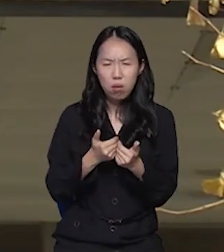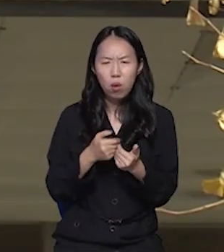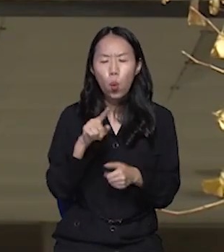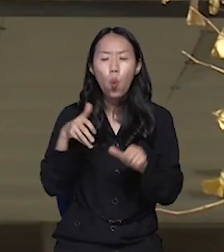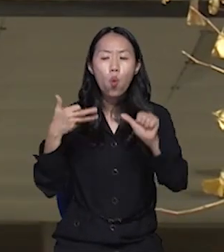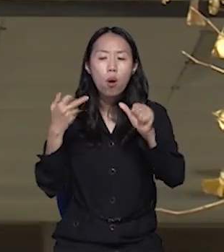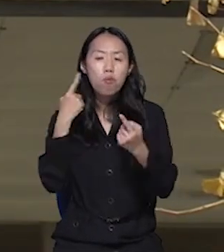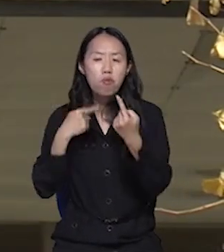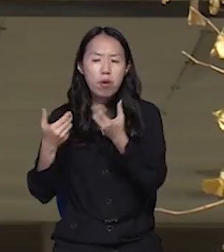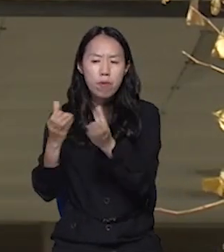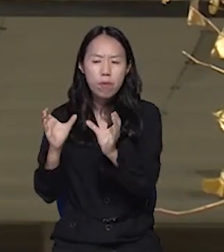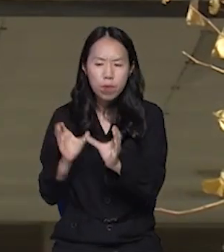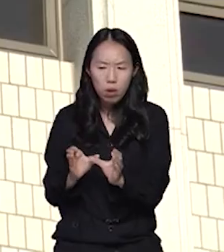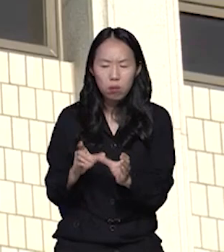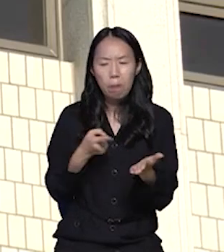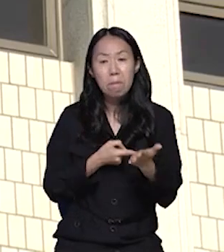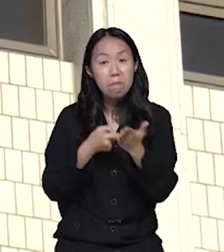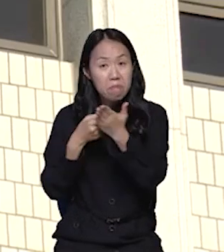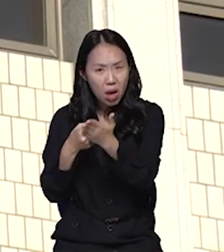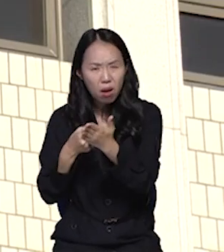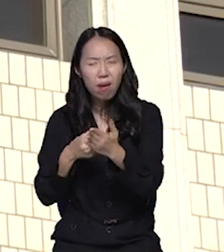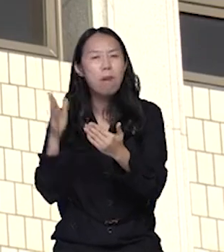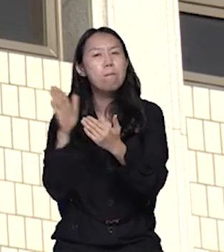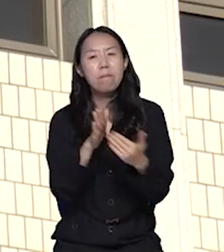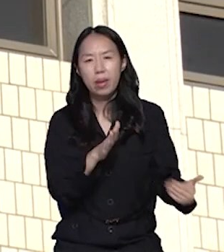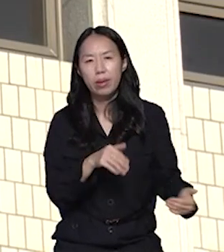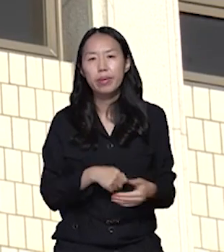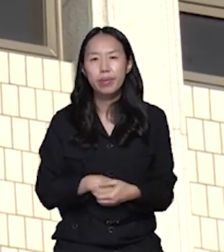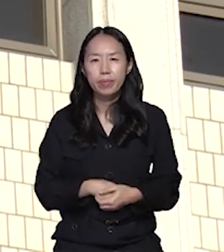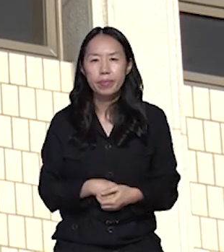회를 상대로 낸 효력 정지 가처분 신청을